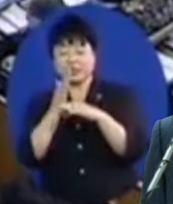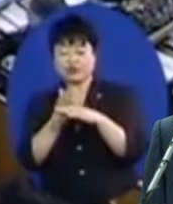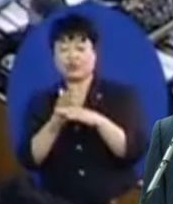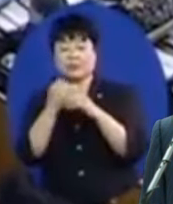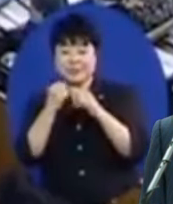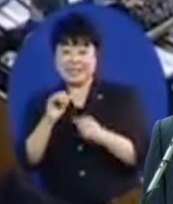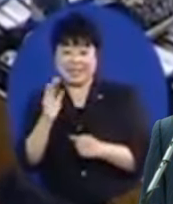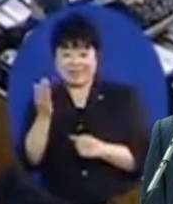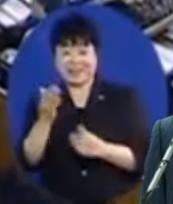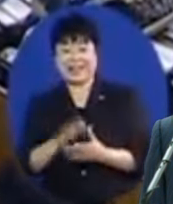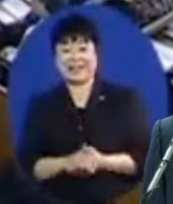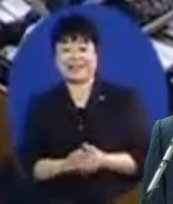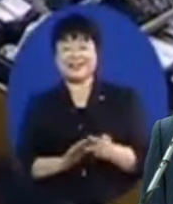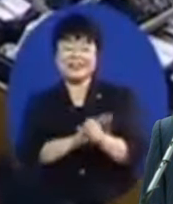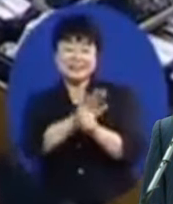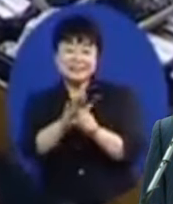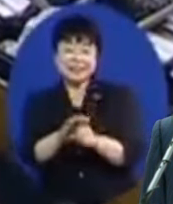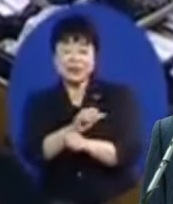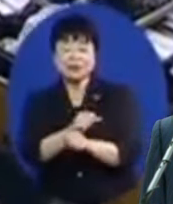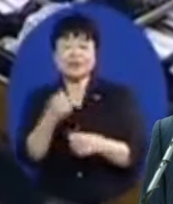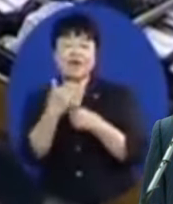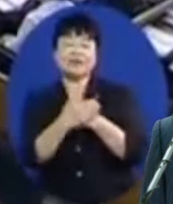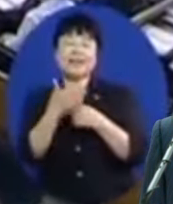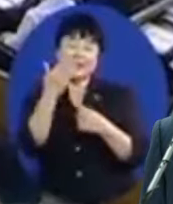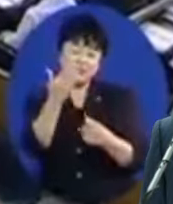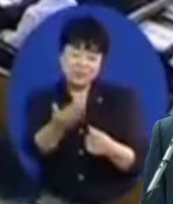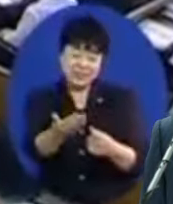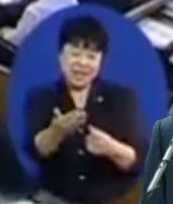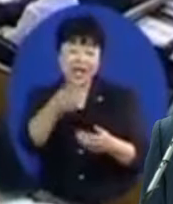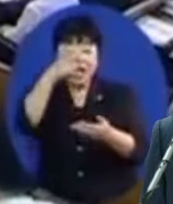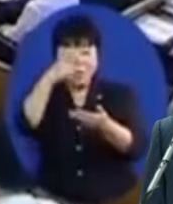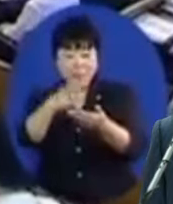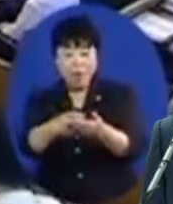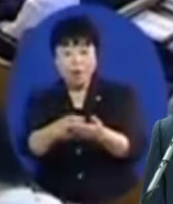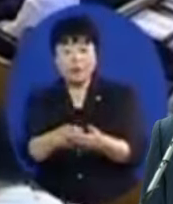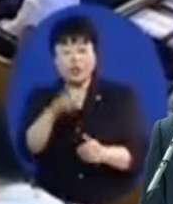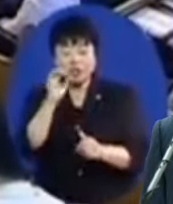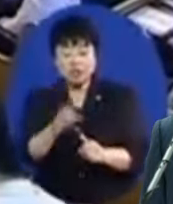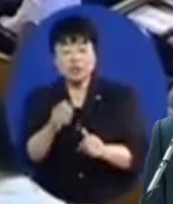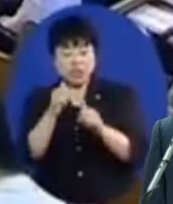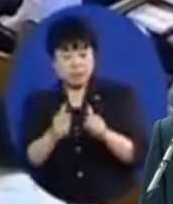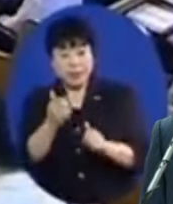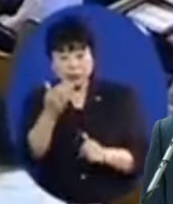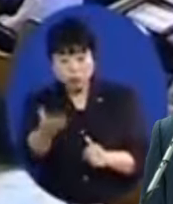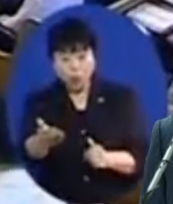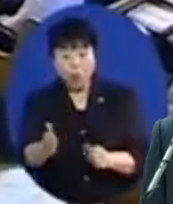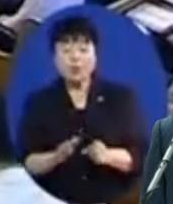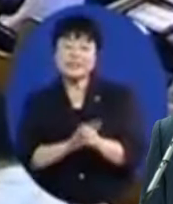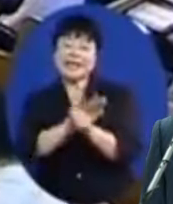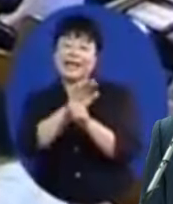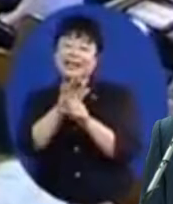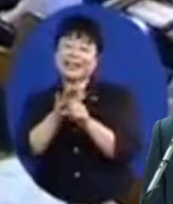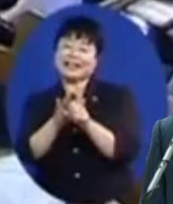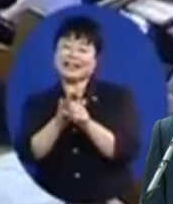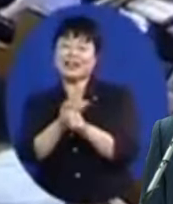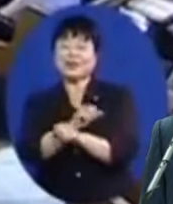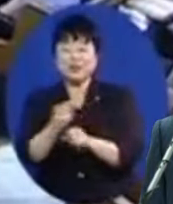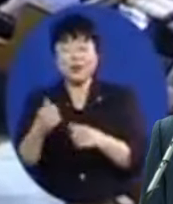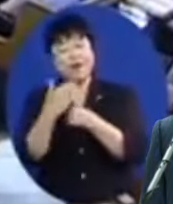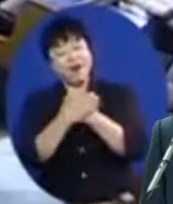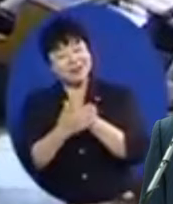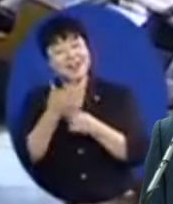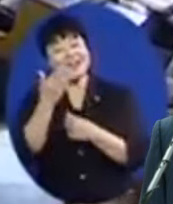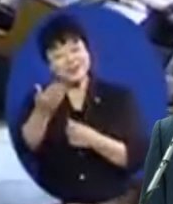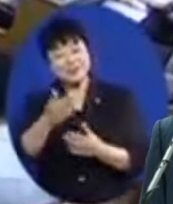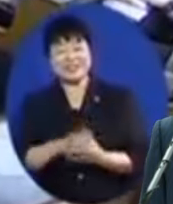살아야 되는 것입니다. 사랑은 용서와 은혜를 주시는 것입니다. 법은 정죄하고 심판하지만은 사랑은 용서와 은혜를